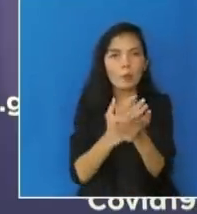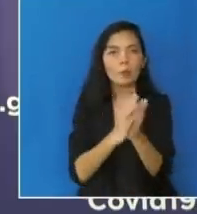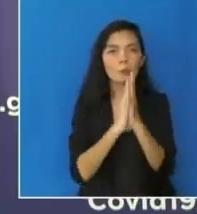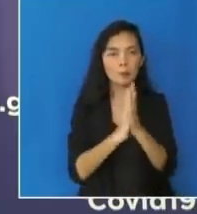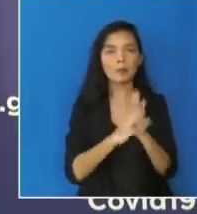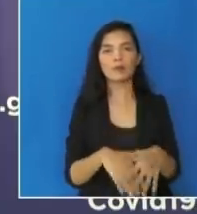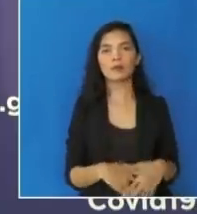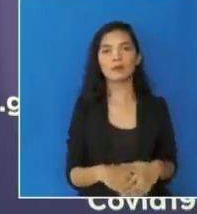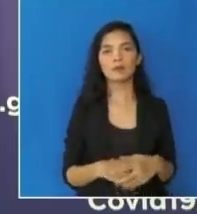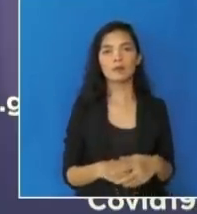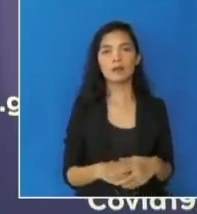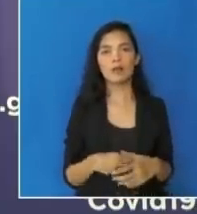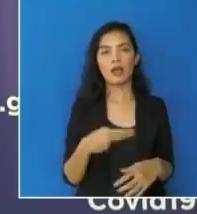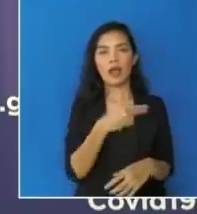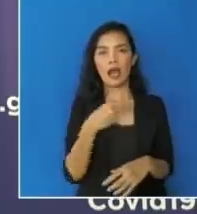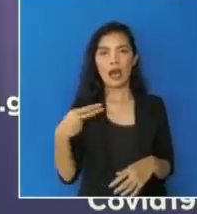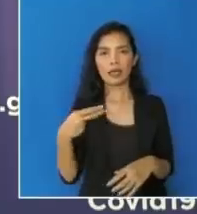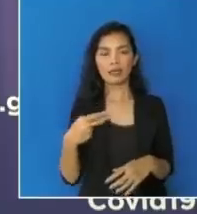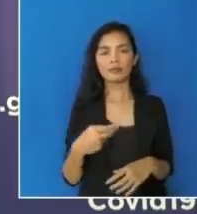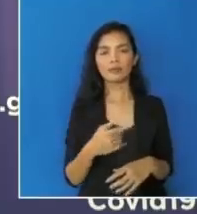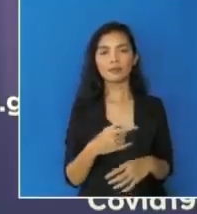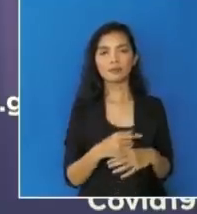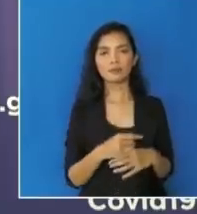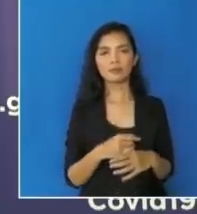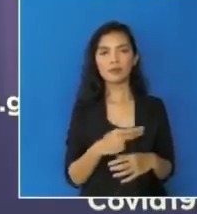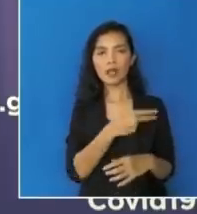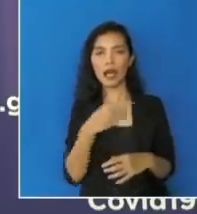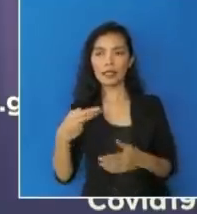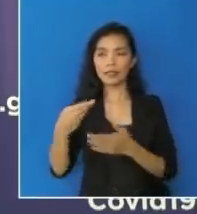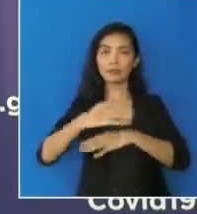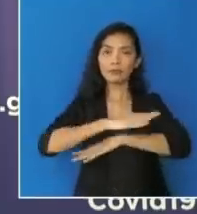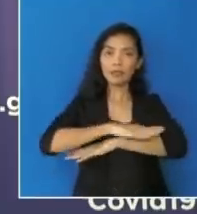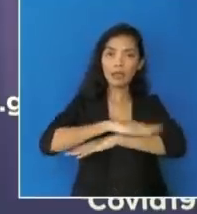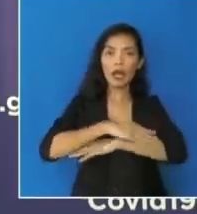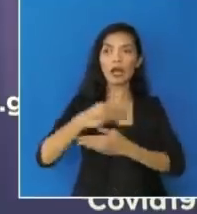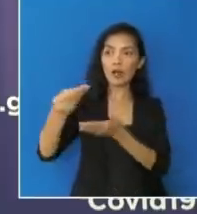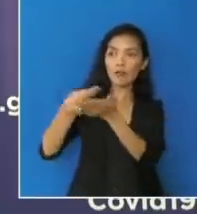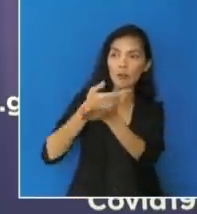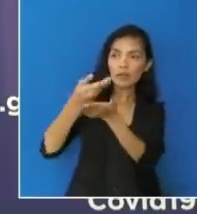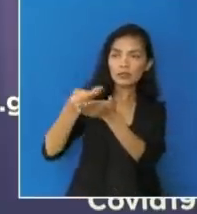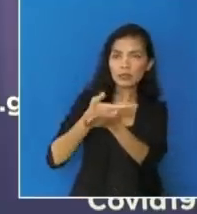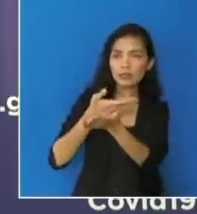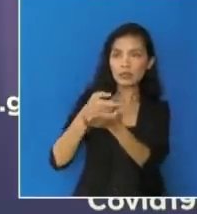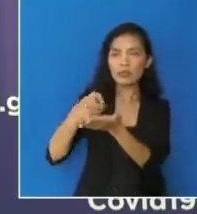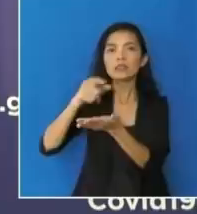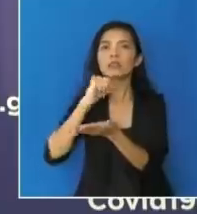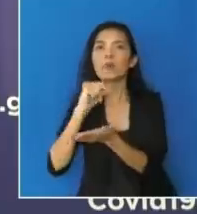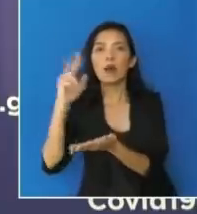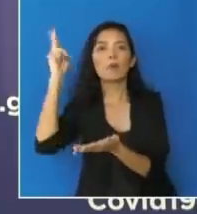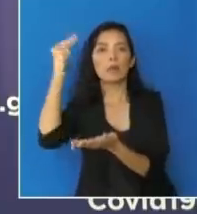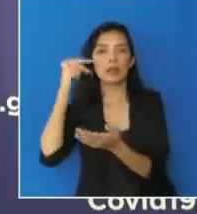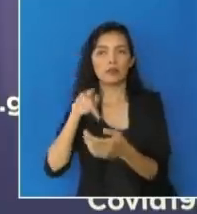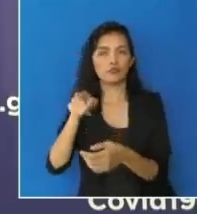itu, tetap konsisten kita mengikuti informasi yang dibagikan oleh pemerintah secara